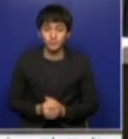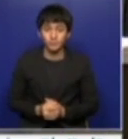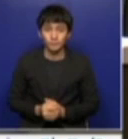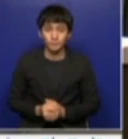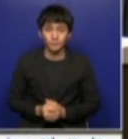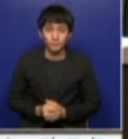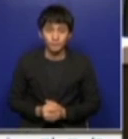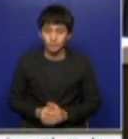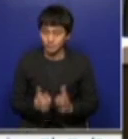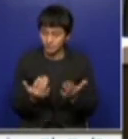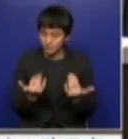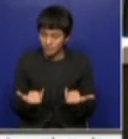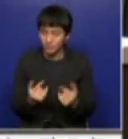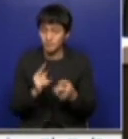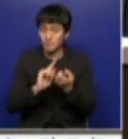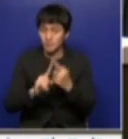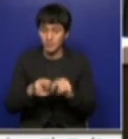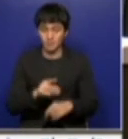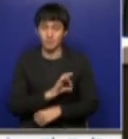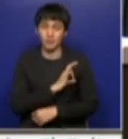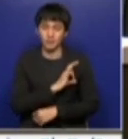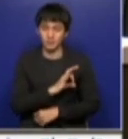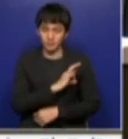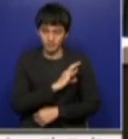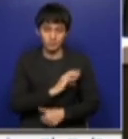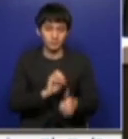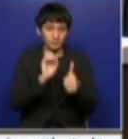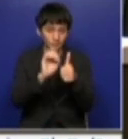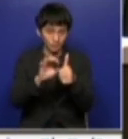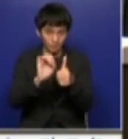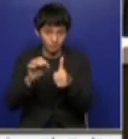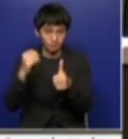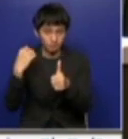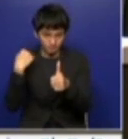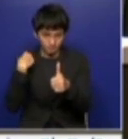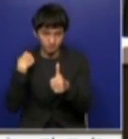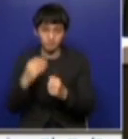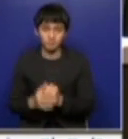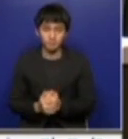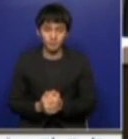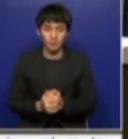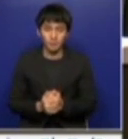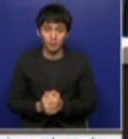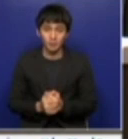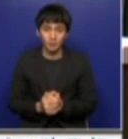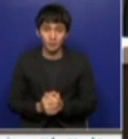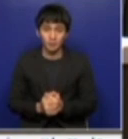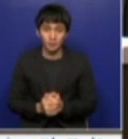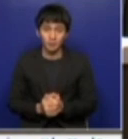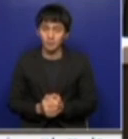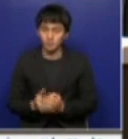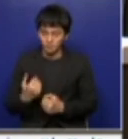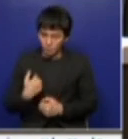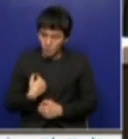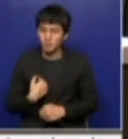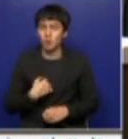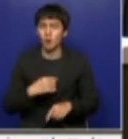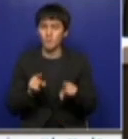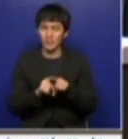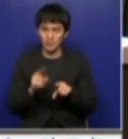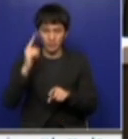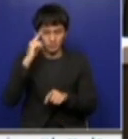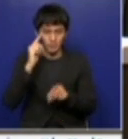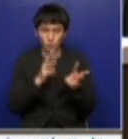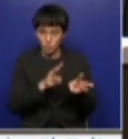เสนอของเพื่อนสมาชิกเรื่องต่อไปเราเป็นข้อเสนอที่ผมเองเขียนว่าก็เป็นทางออก